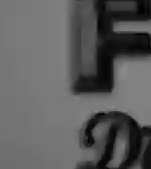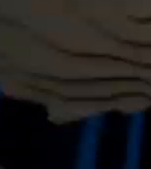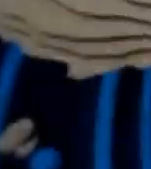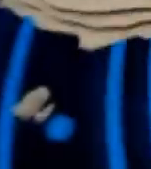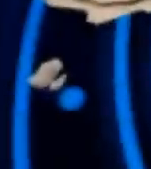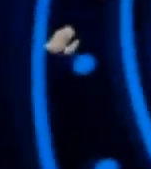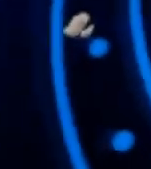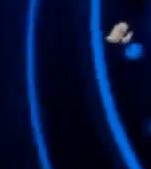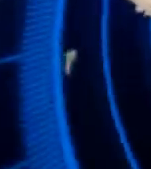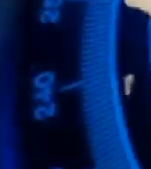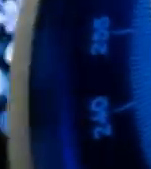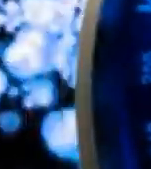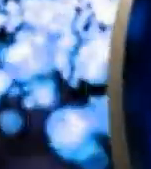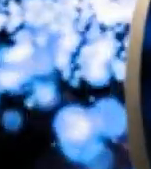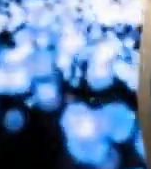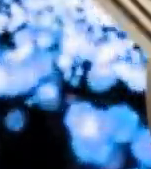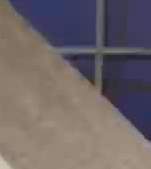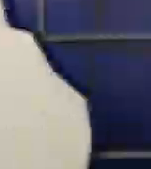की धड़कन.